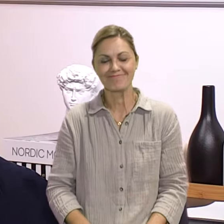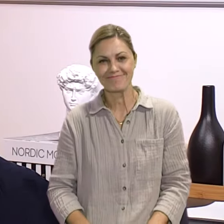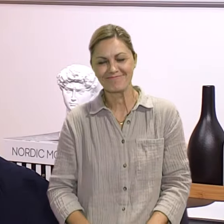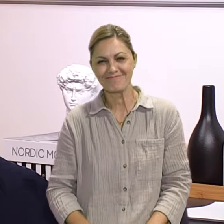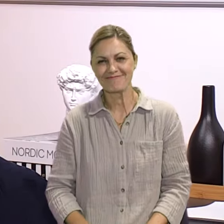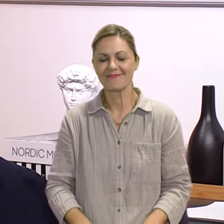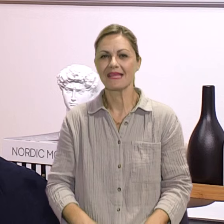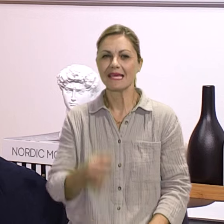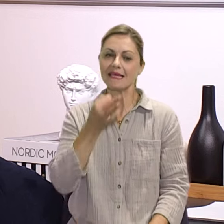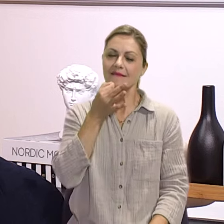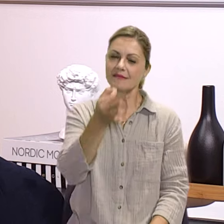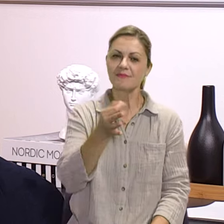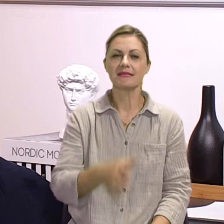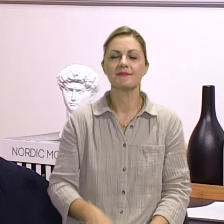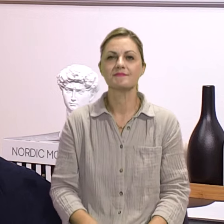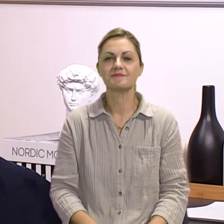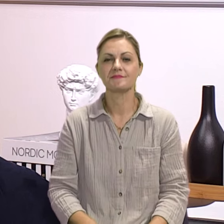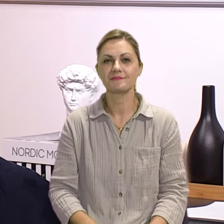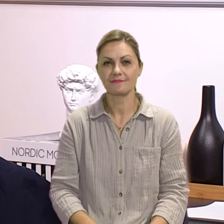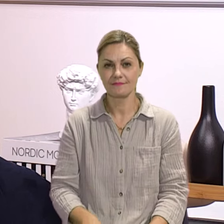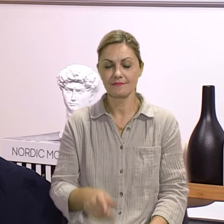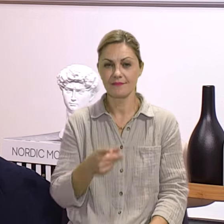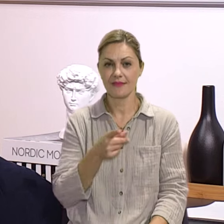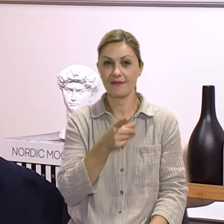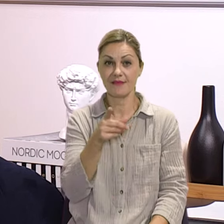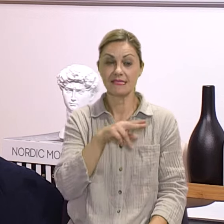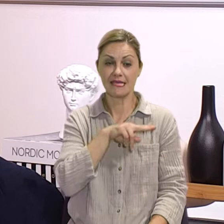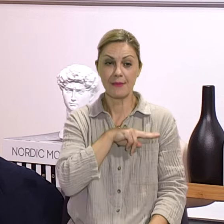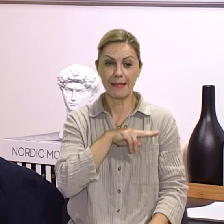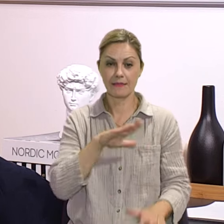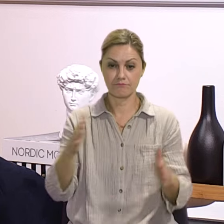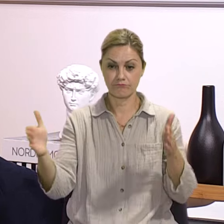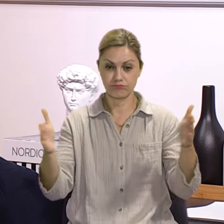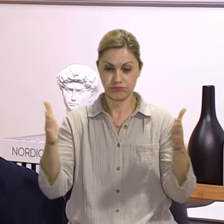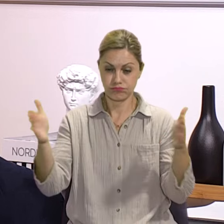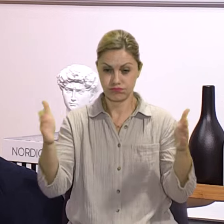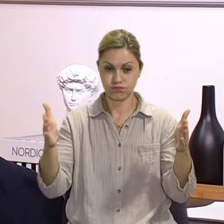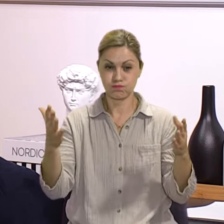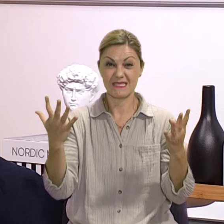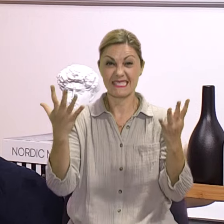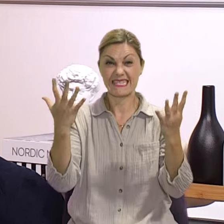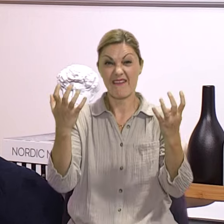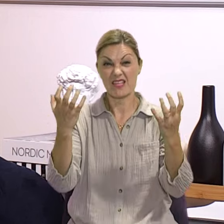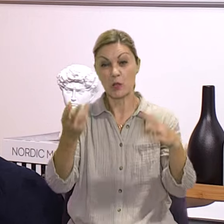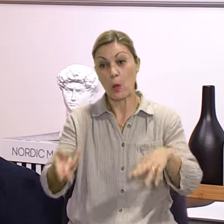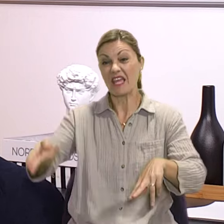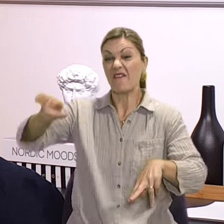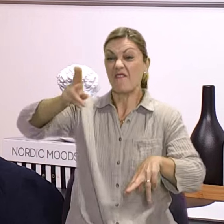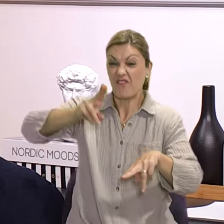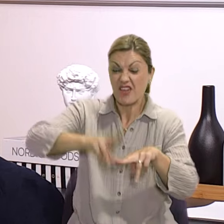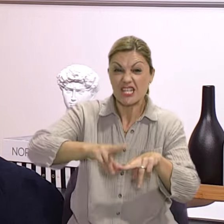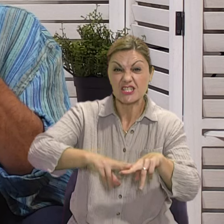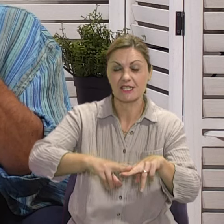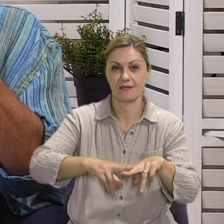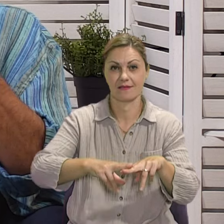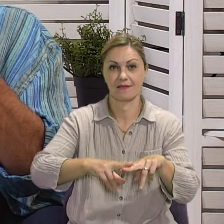odnosno broj veći, da ste imali više od 900 izvedbi u našem teatru. Koncerata. To